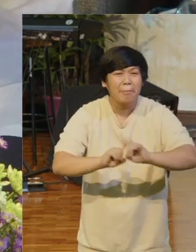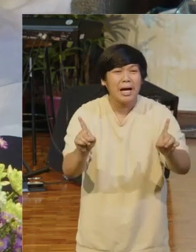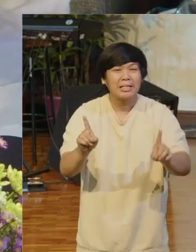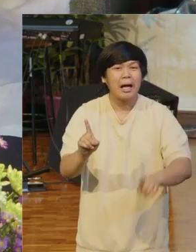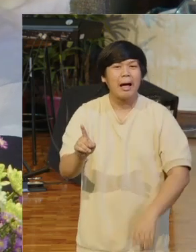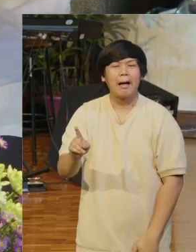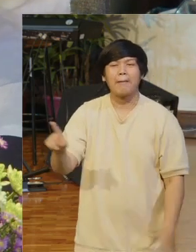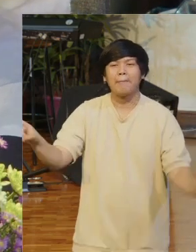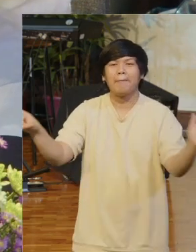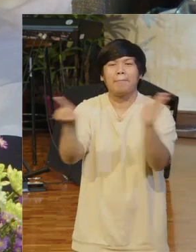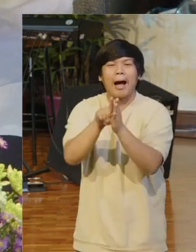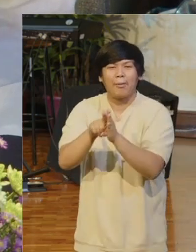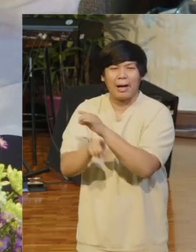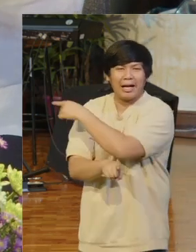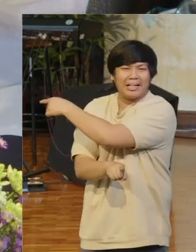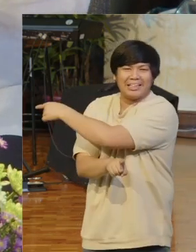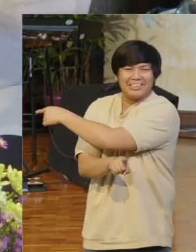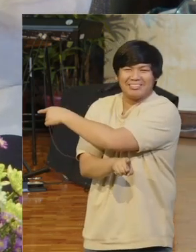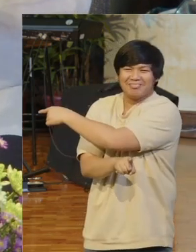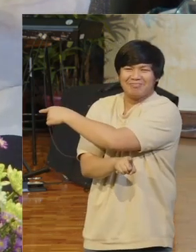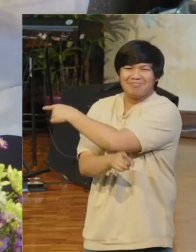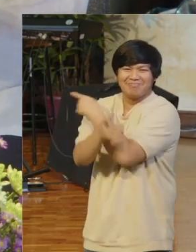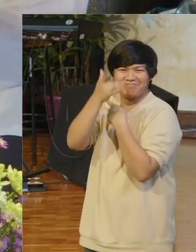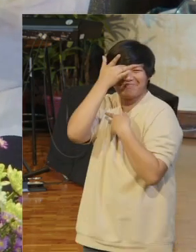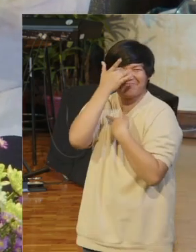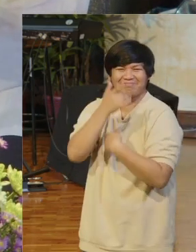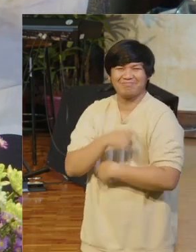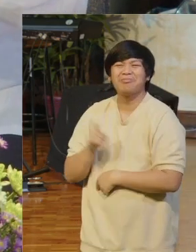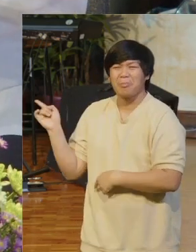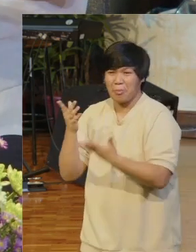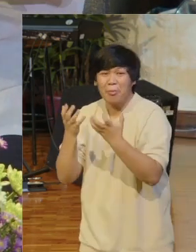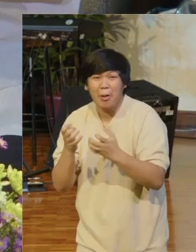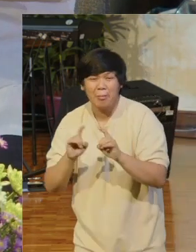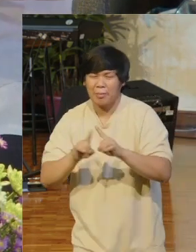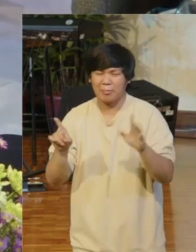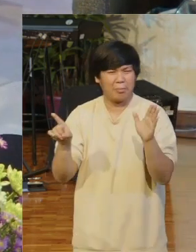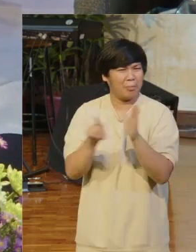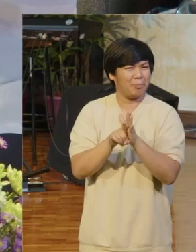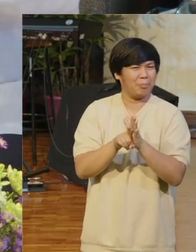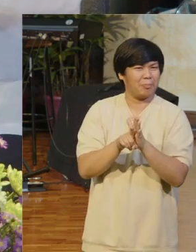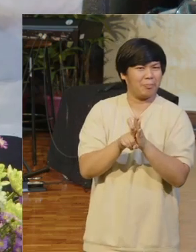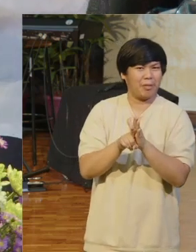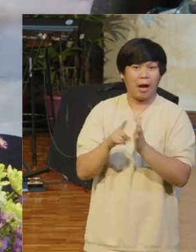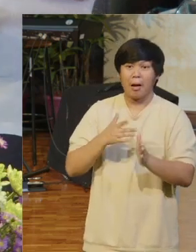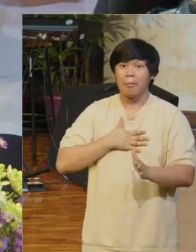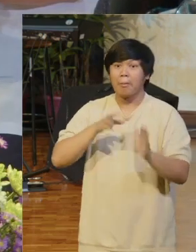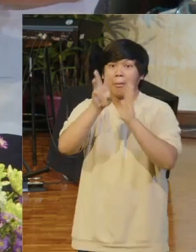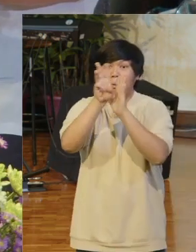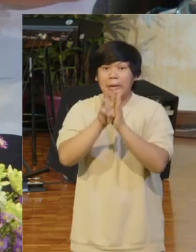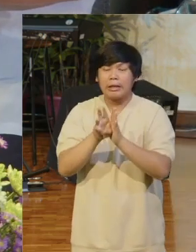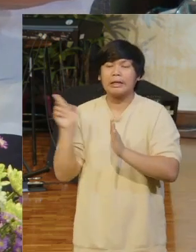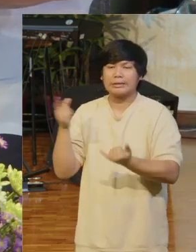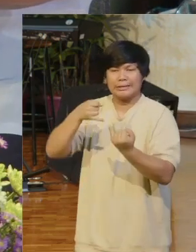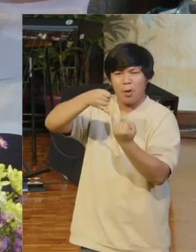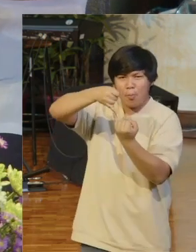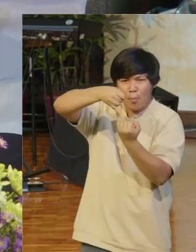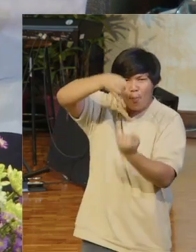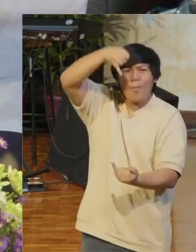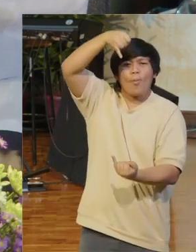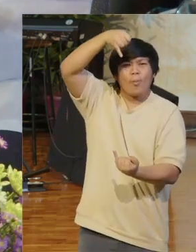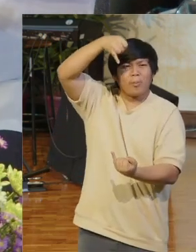lahat yan. Yan po ang aking nais. Ang layunin ko po ay pumayat.